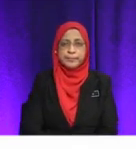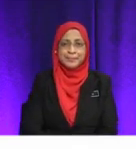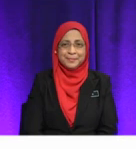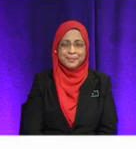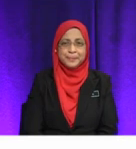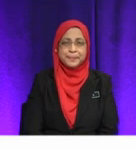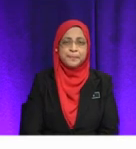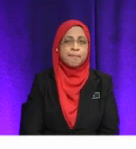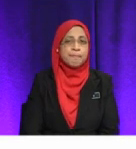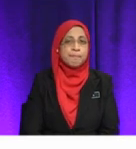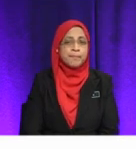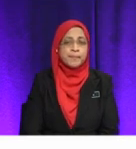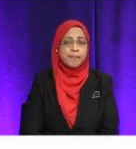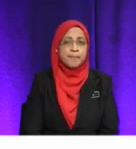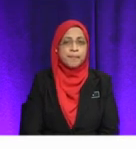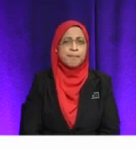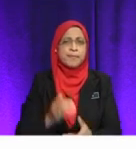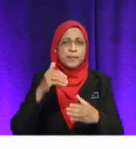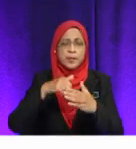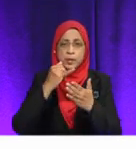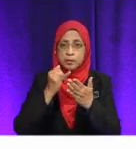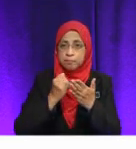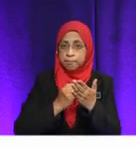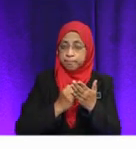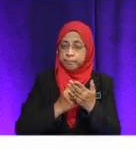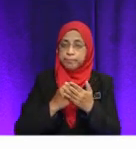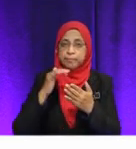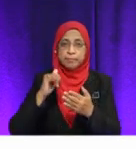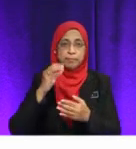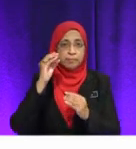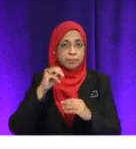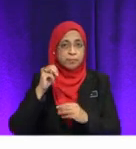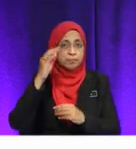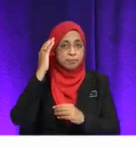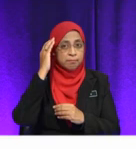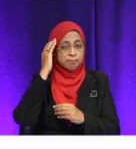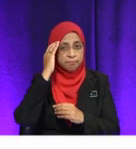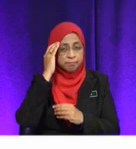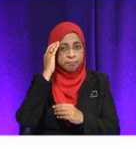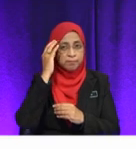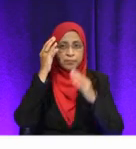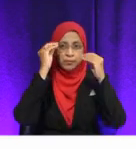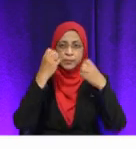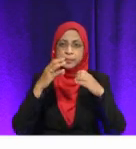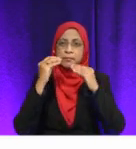baik dalam lukisan juga seperti mana yang murid saya tekankan sebelumnya